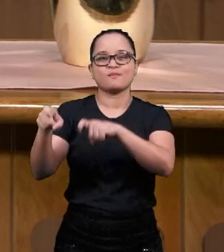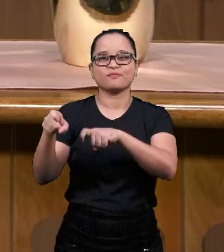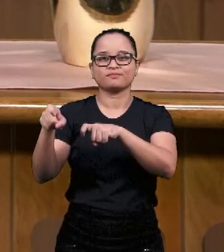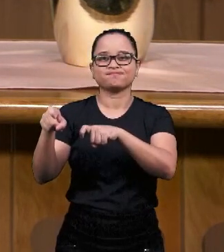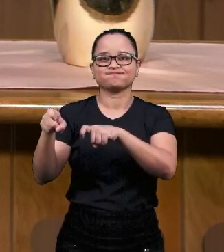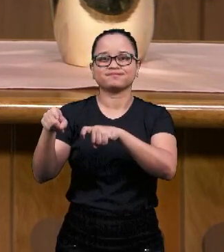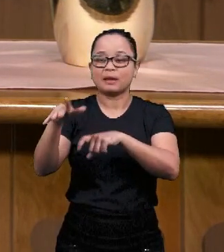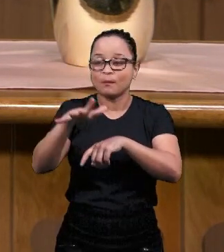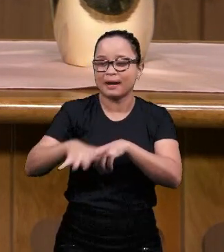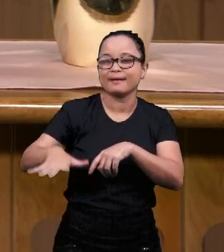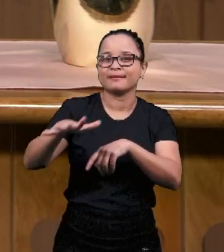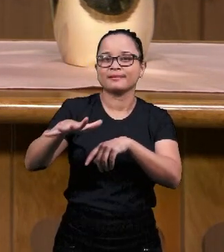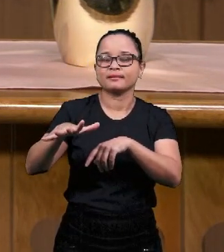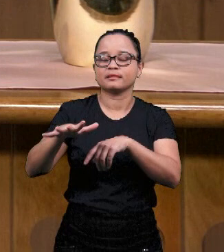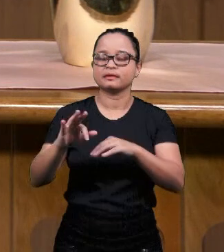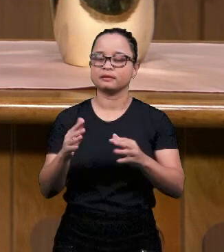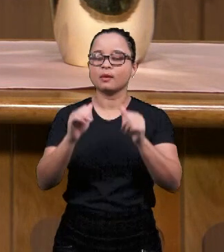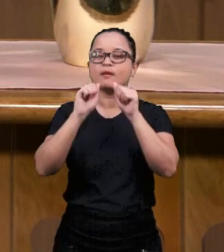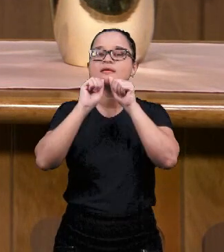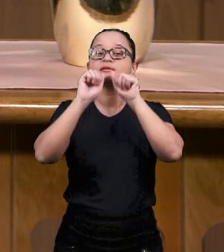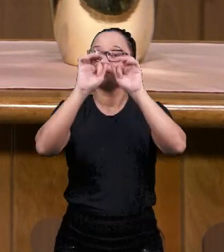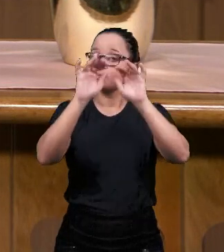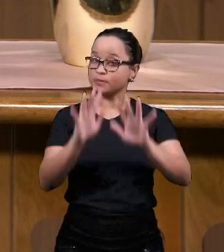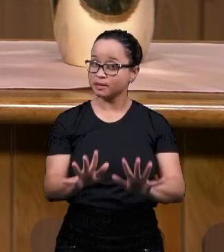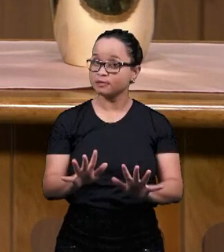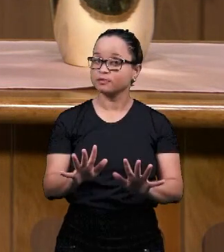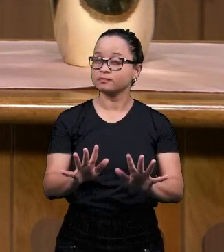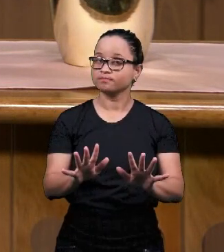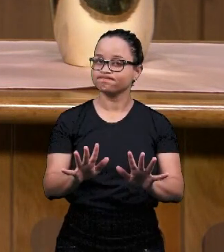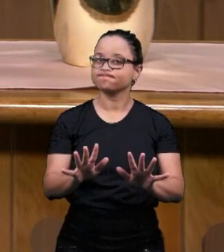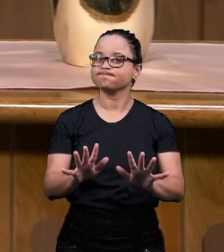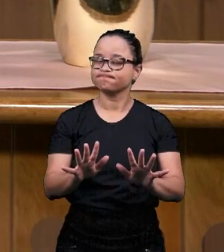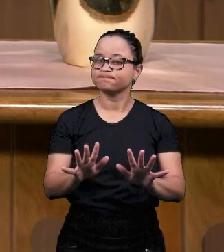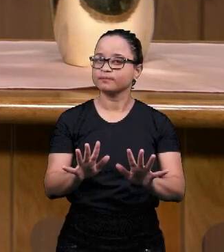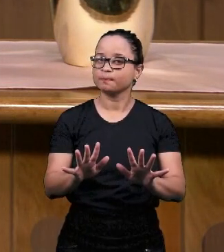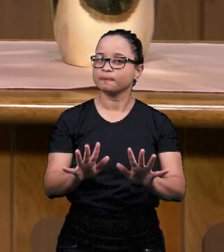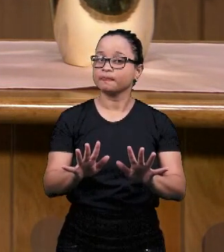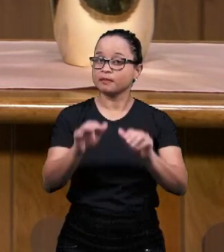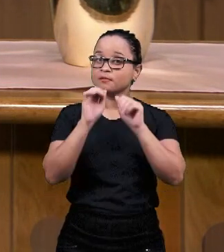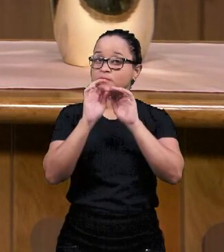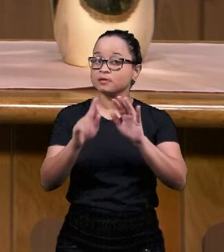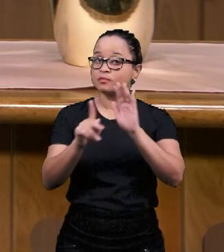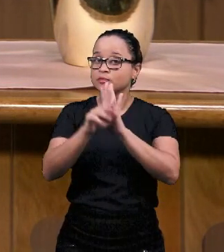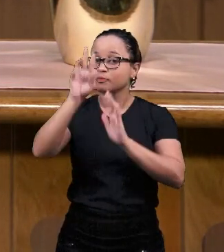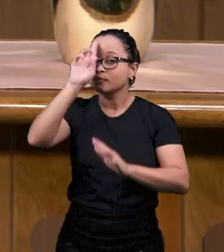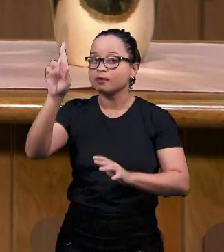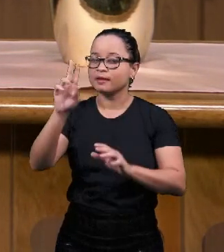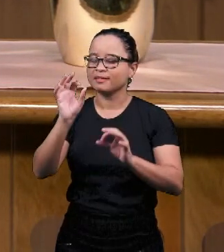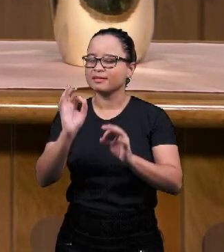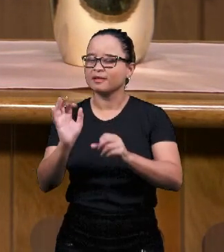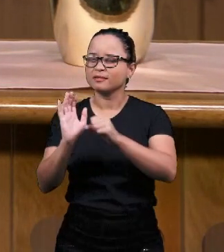Брат мой, сестра моя, это благословение Господне, оно было сокрыто от тебя.